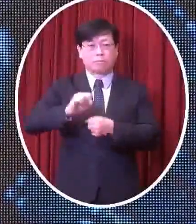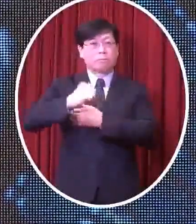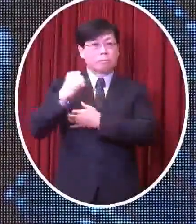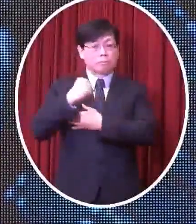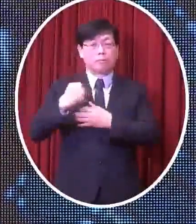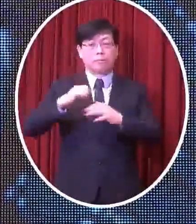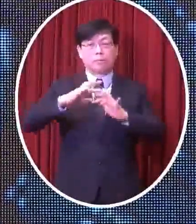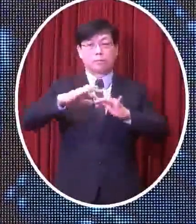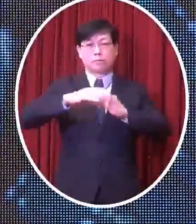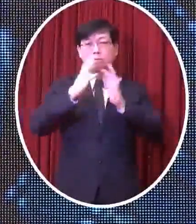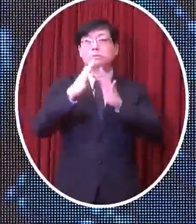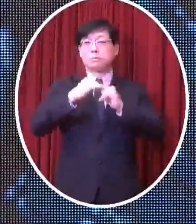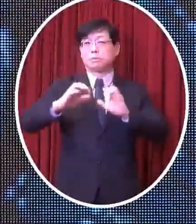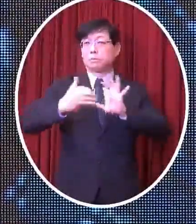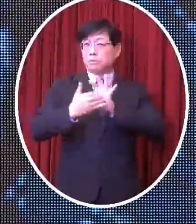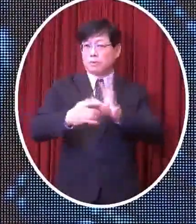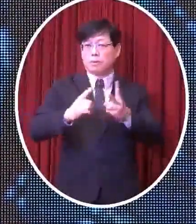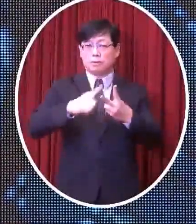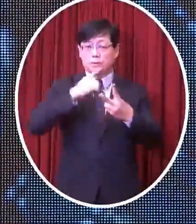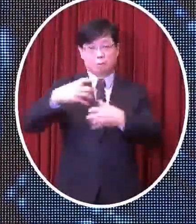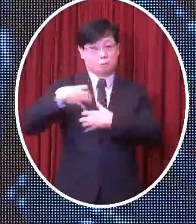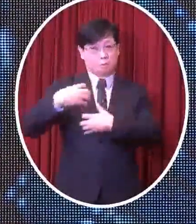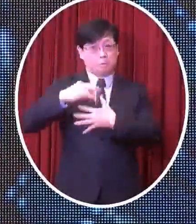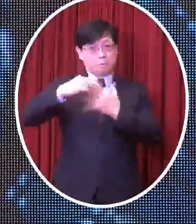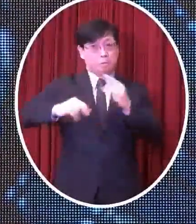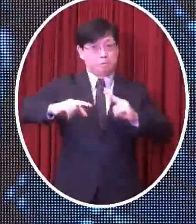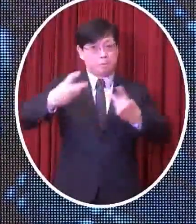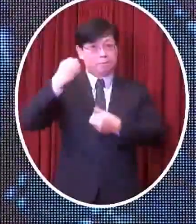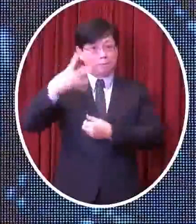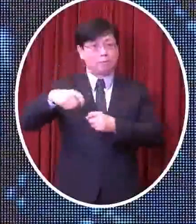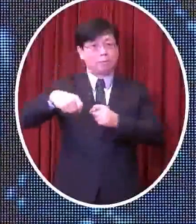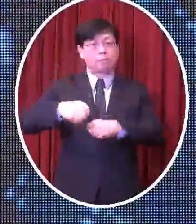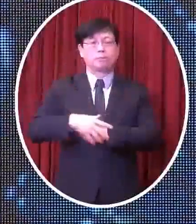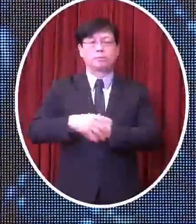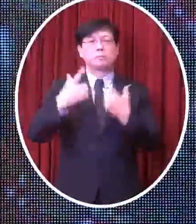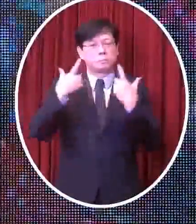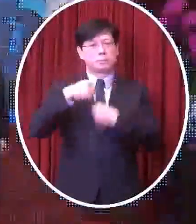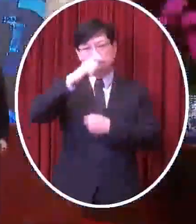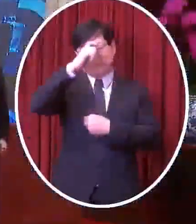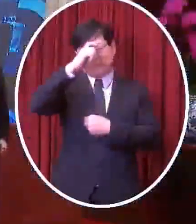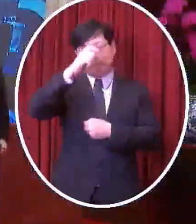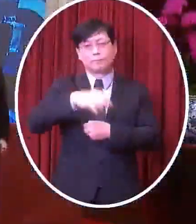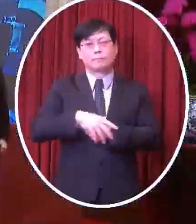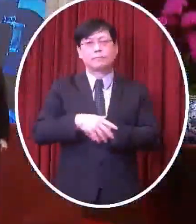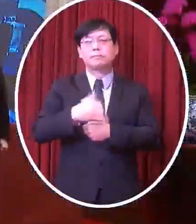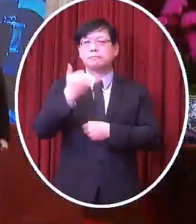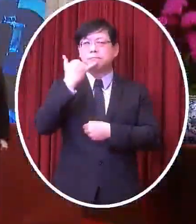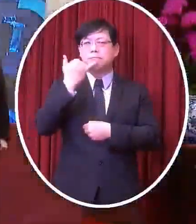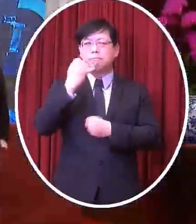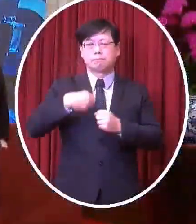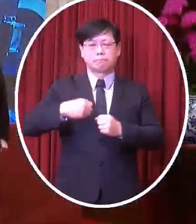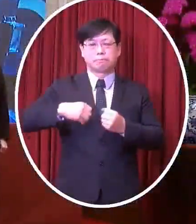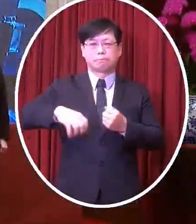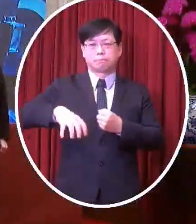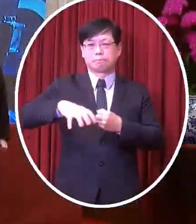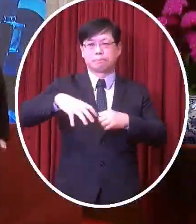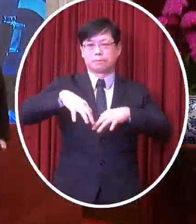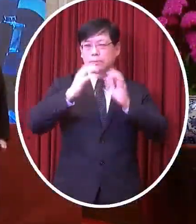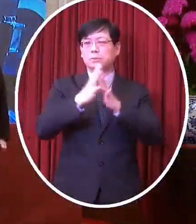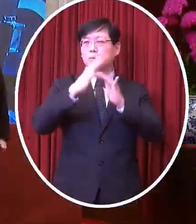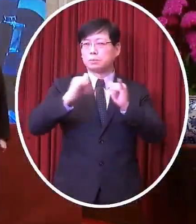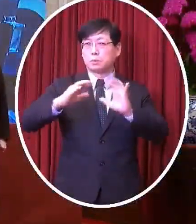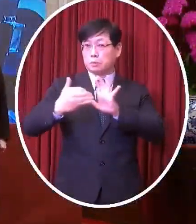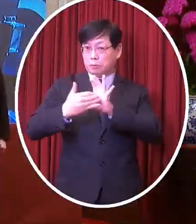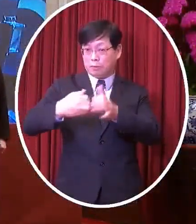强化全民国防以及兵力结构的调整方案，正是希望借由全民国防体系的检讨